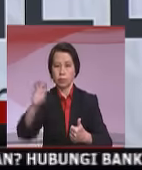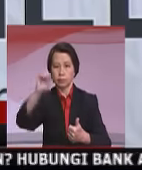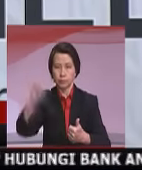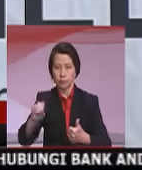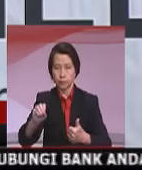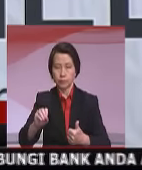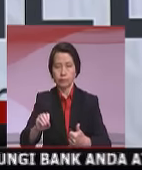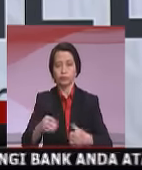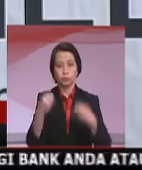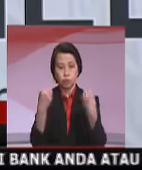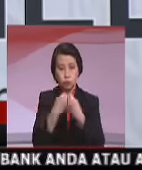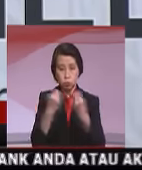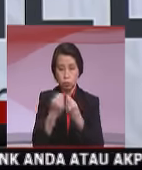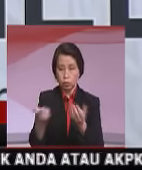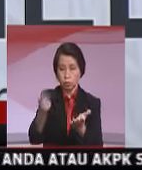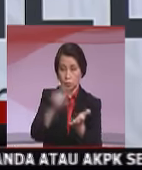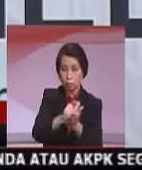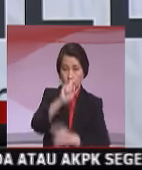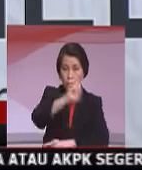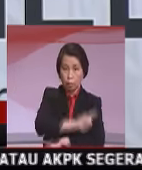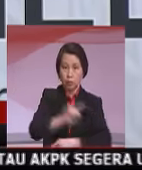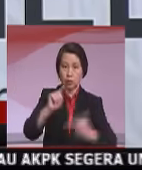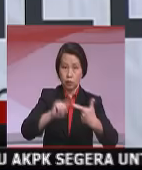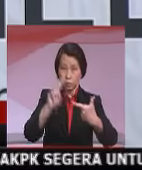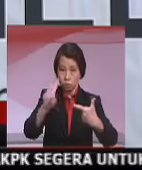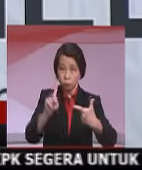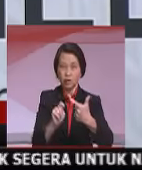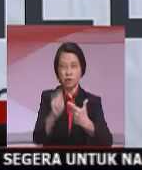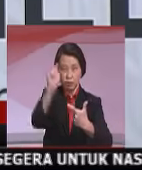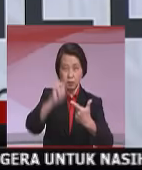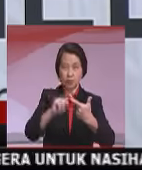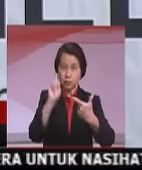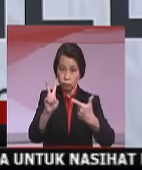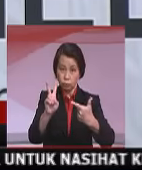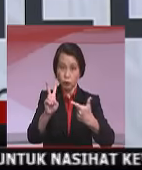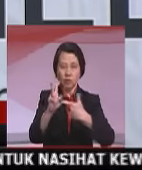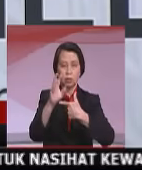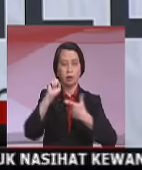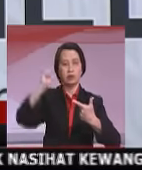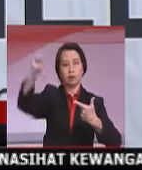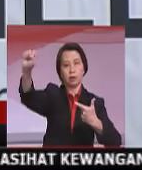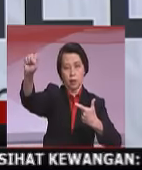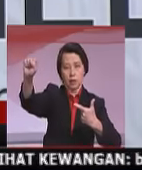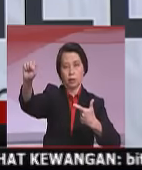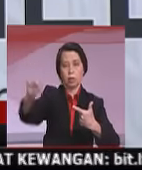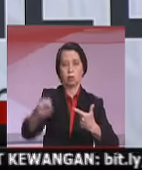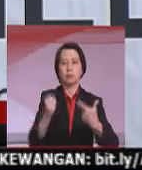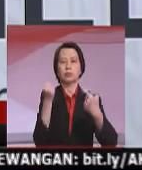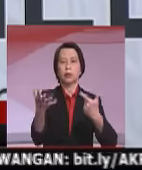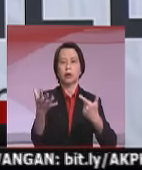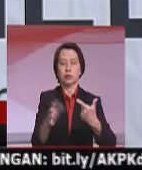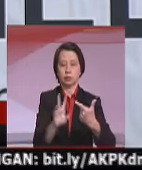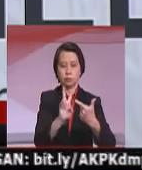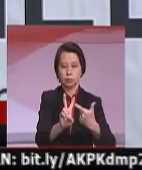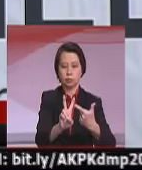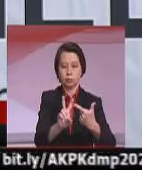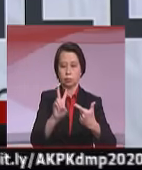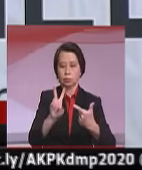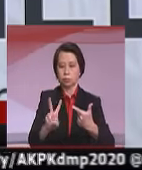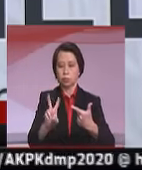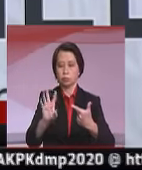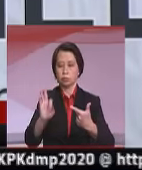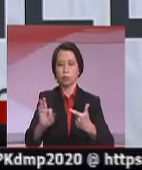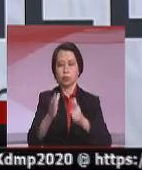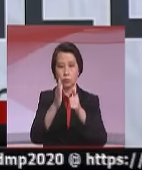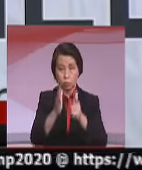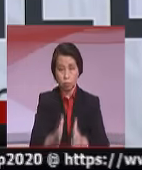74.6%. Jumlah pelaporan kes harian kedua tertinggi pula dicatatkan oleh negeri Sabah, iaitu sebanyak